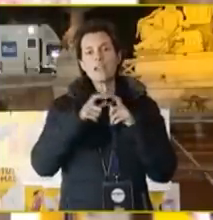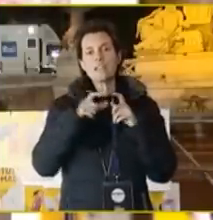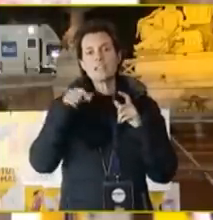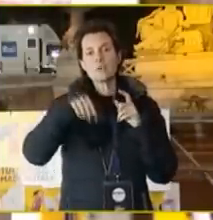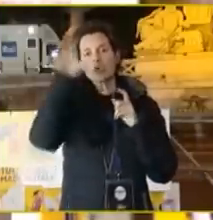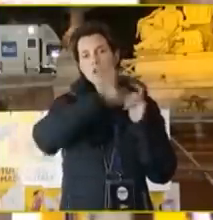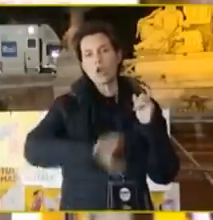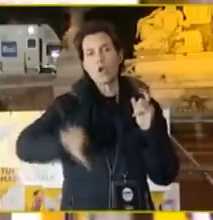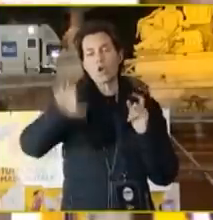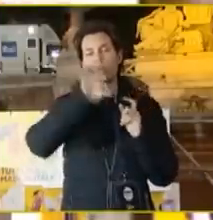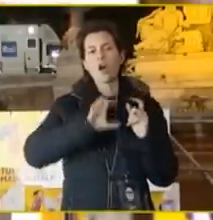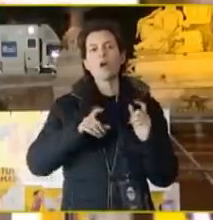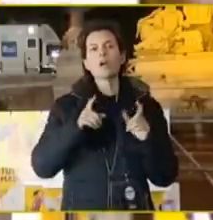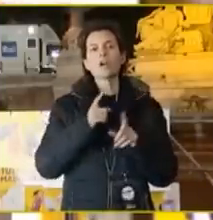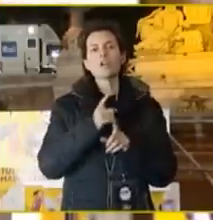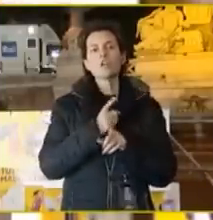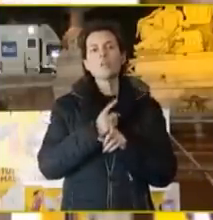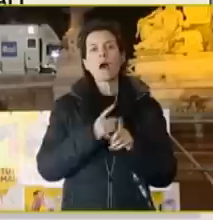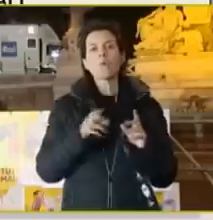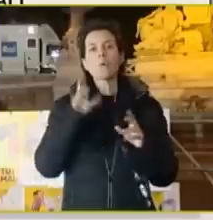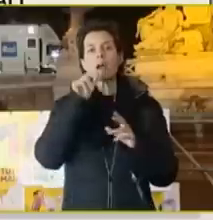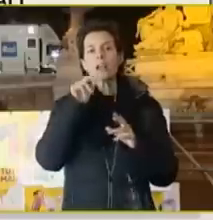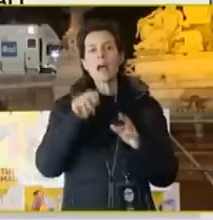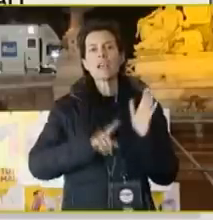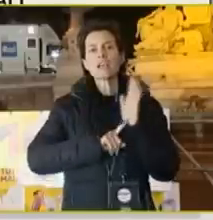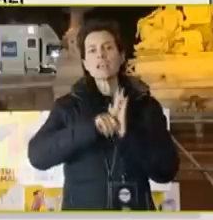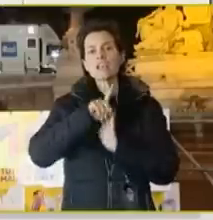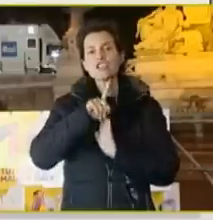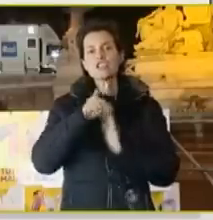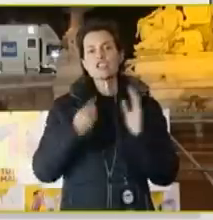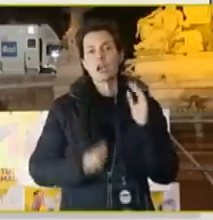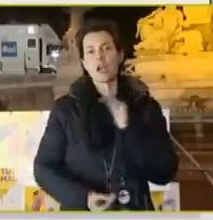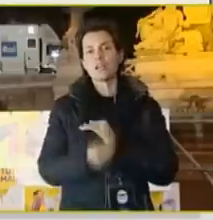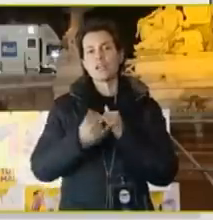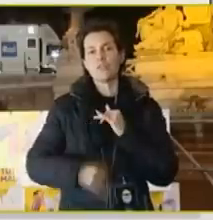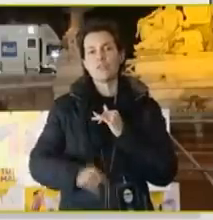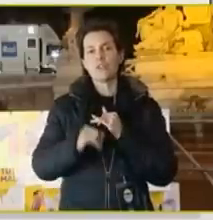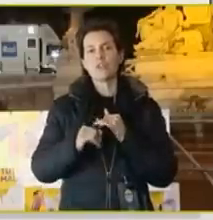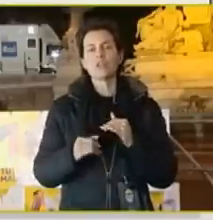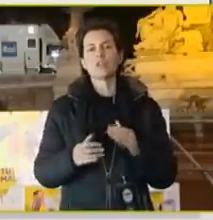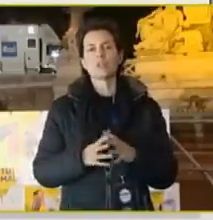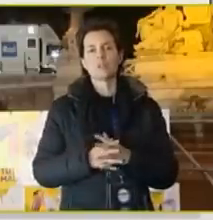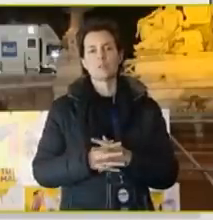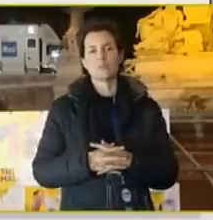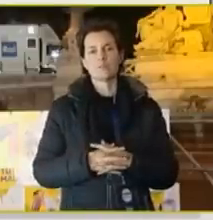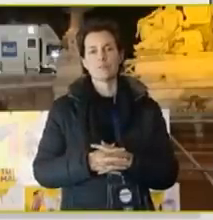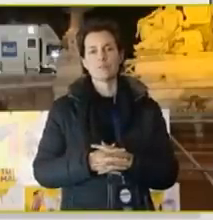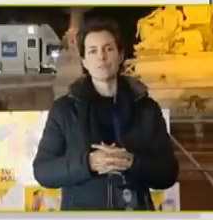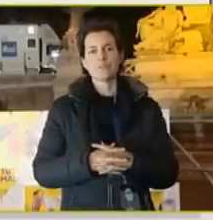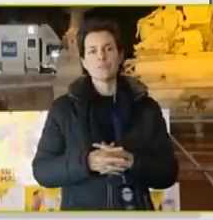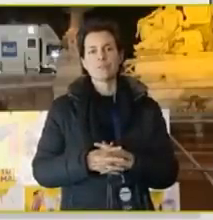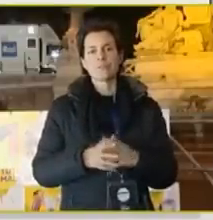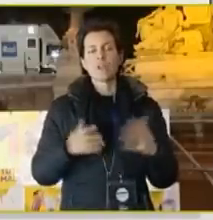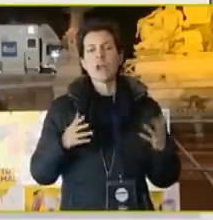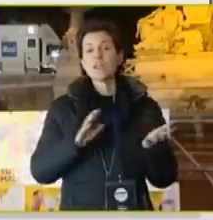crescita economica, parliamo della crescita demografica, perché se continuiamo così saremo il 3° paese più anziano